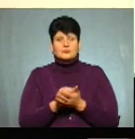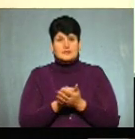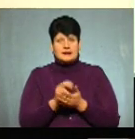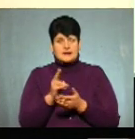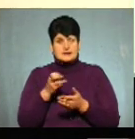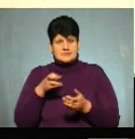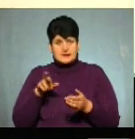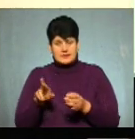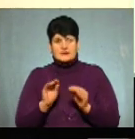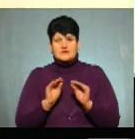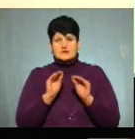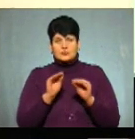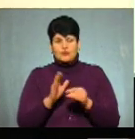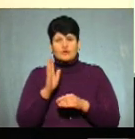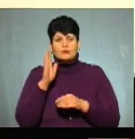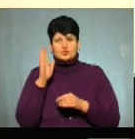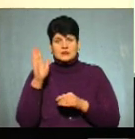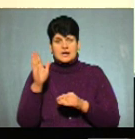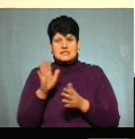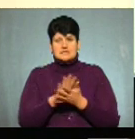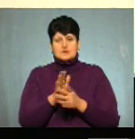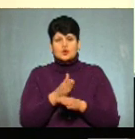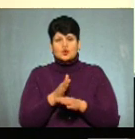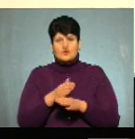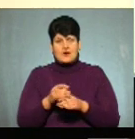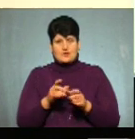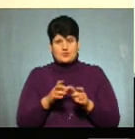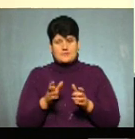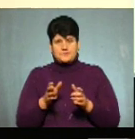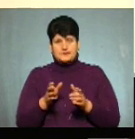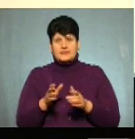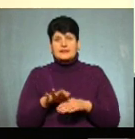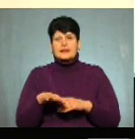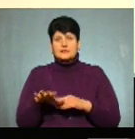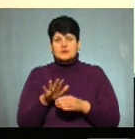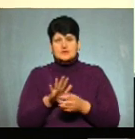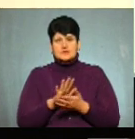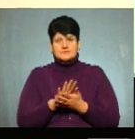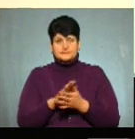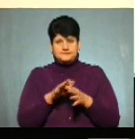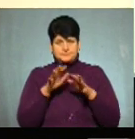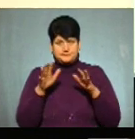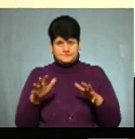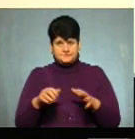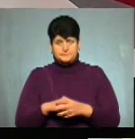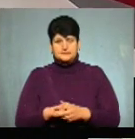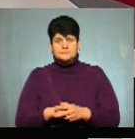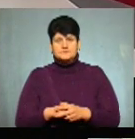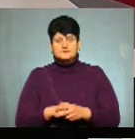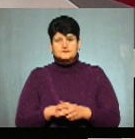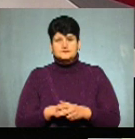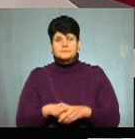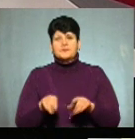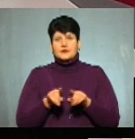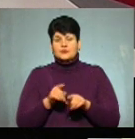на встановлення в подальшому сміттєсортувальної лінії на території сміттєзвалища. І також